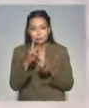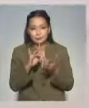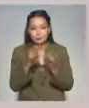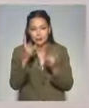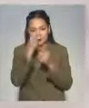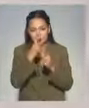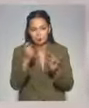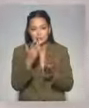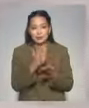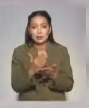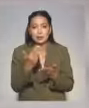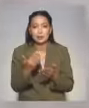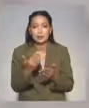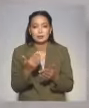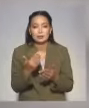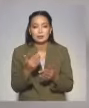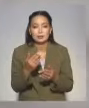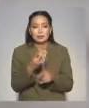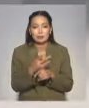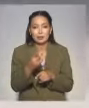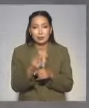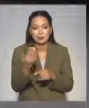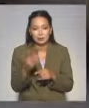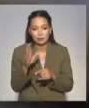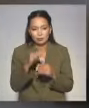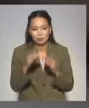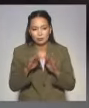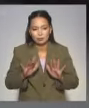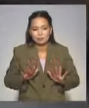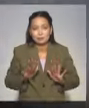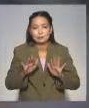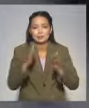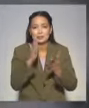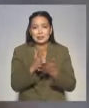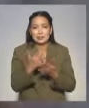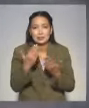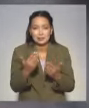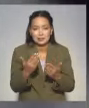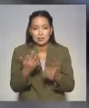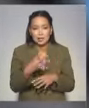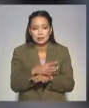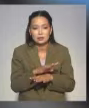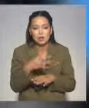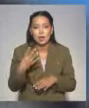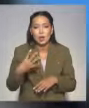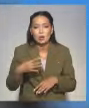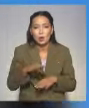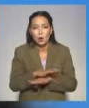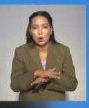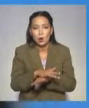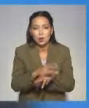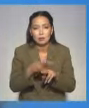жатыр. Осы уақытқа дейін зиянкестер 3 ауылды бүтіндей орап алған. 40 буын өсімдіктің кез келген түрін жеп, жасыл желекті жаппай қырып